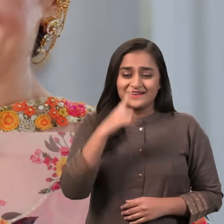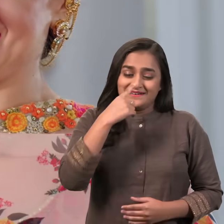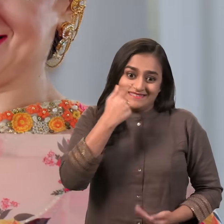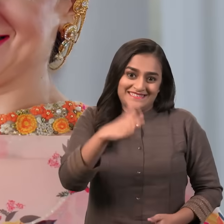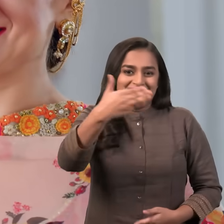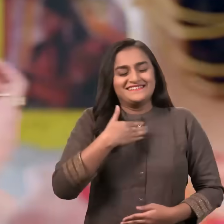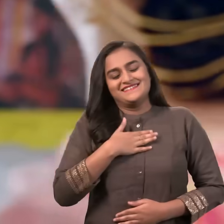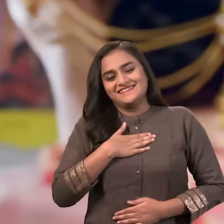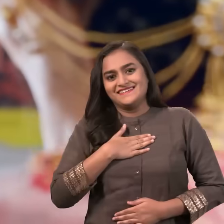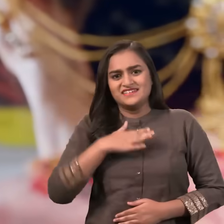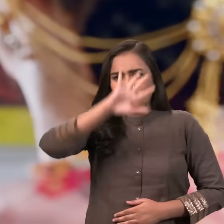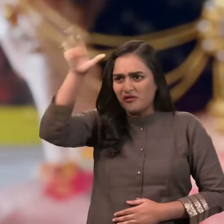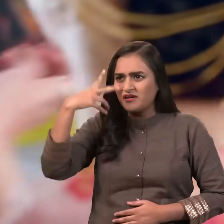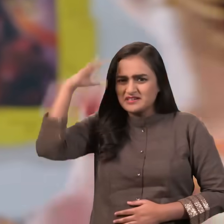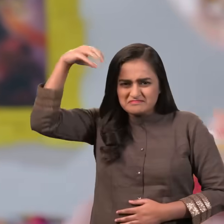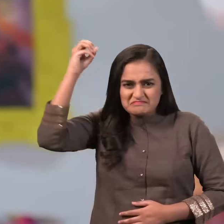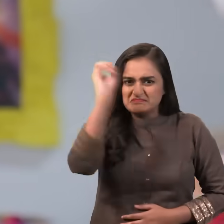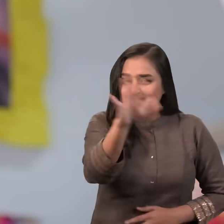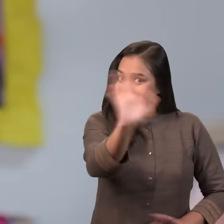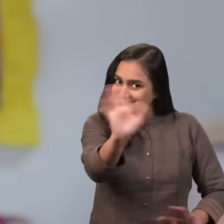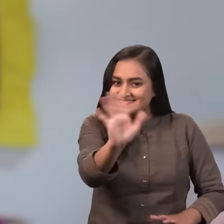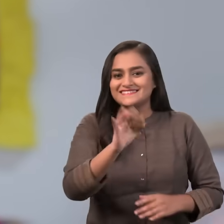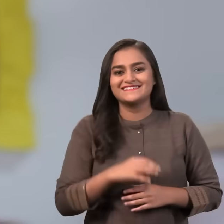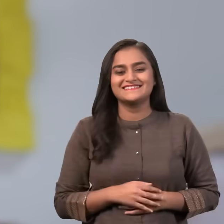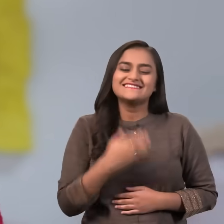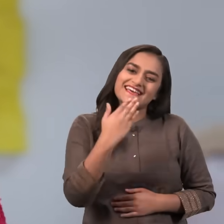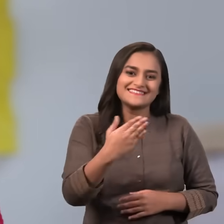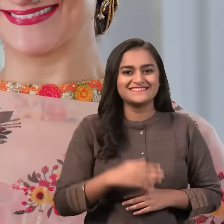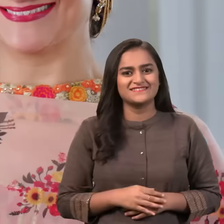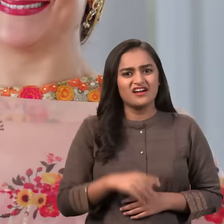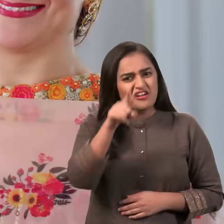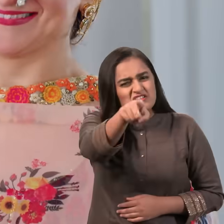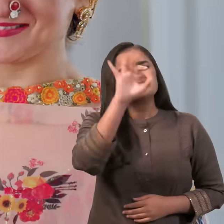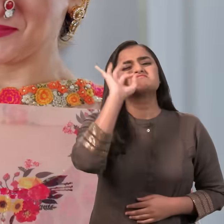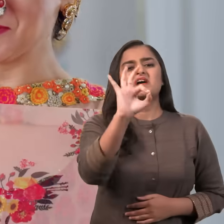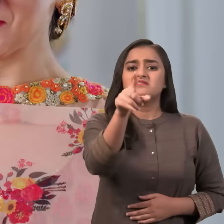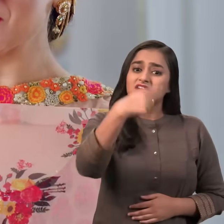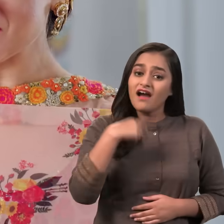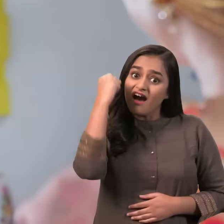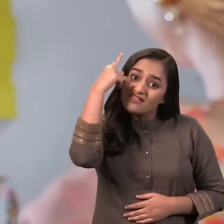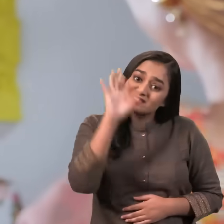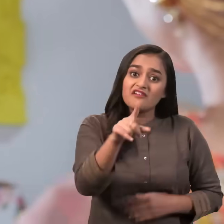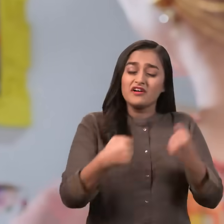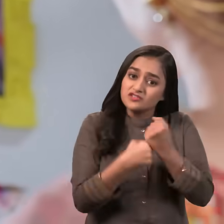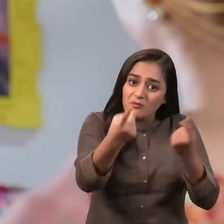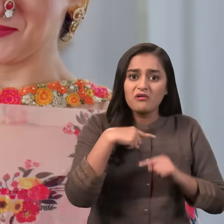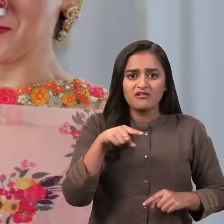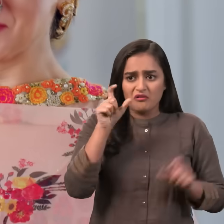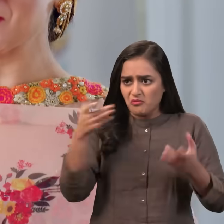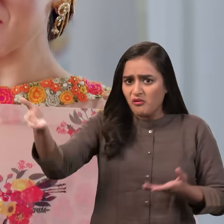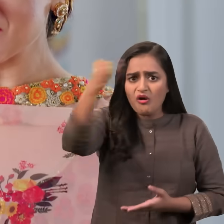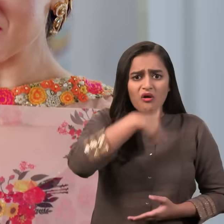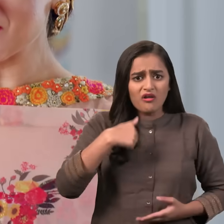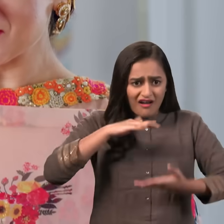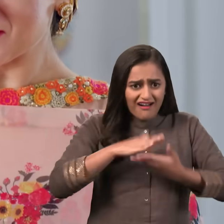मेरी बच्ची, नजर ना लगे मेरी बच्ची को। थैंक यू। एक आप ही तो जो मुझे इस घर में सपोर्ट करते हो, वरना